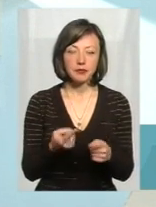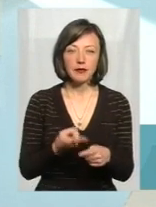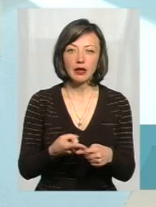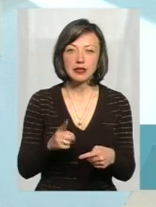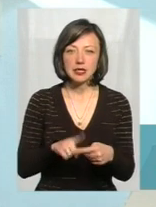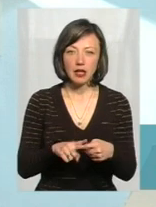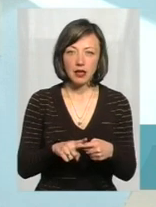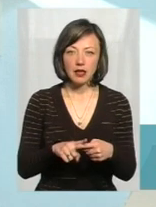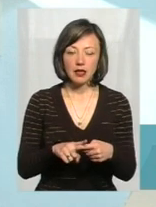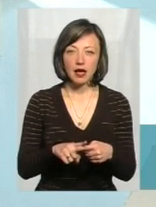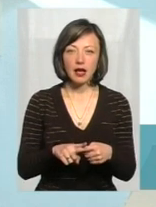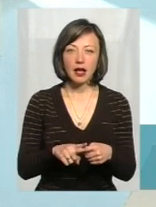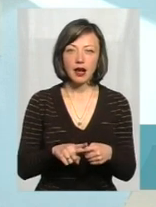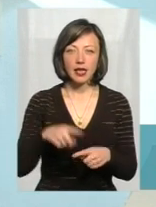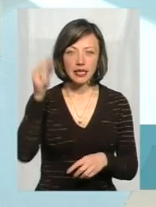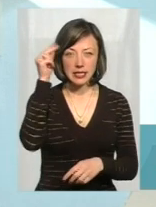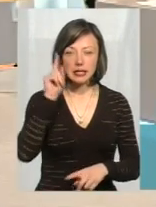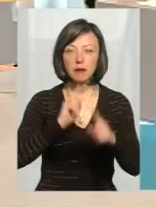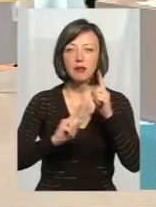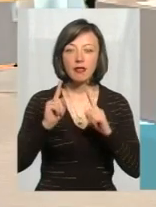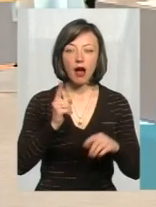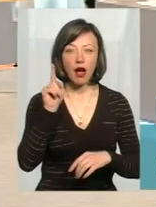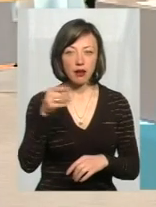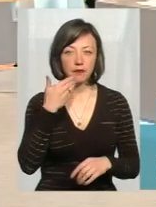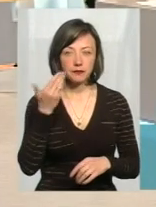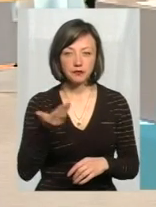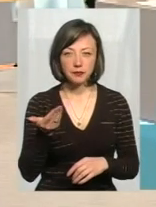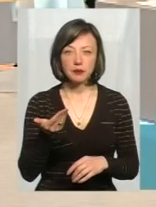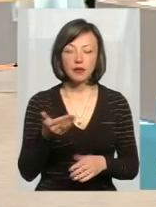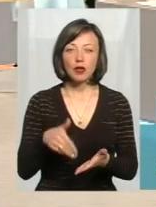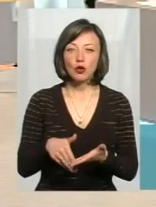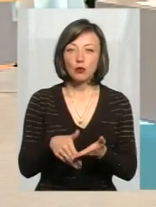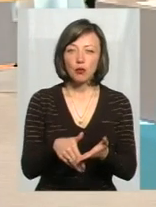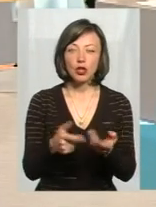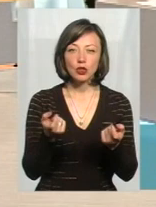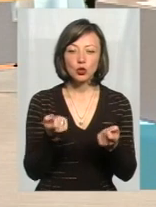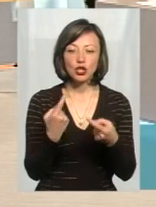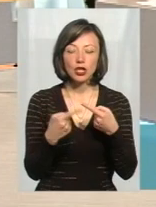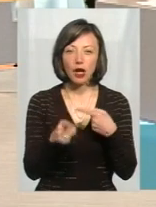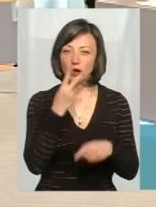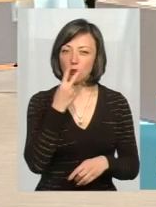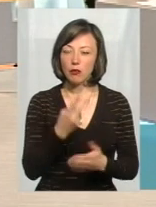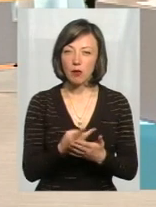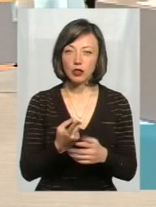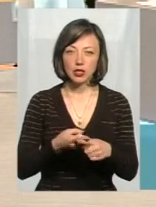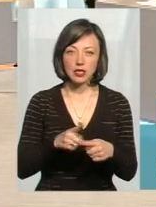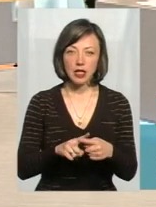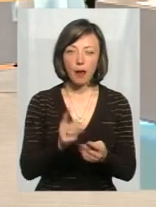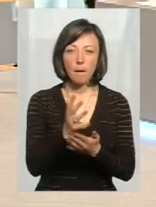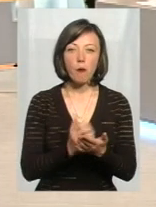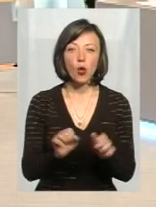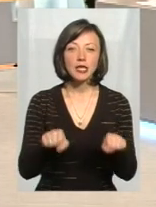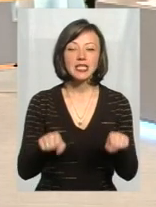цей семінар, ті спікери, які виступали там, вони допомогли трошки інакше поглянути на цей